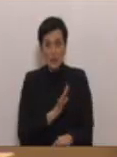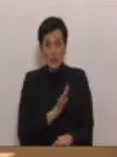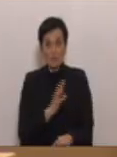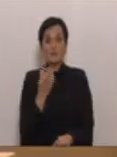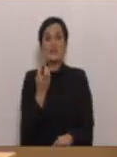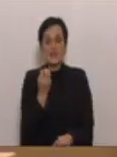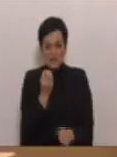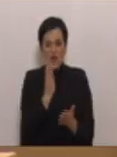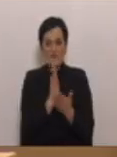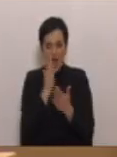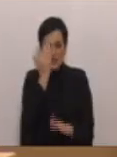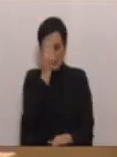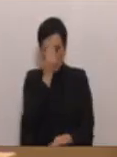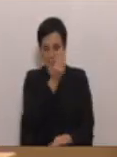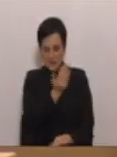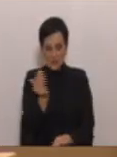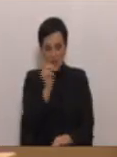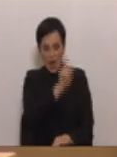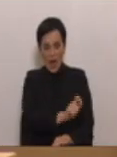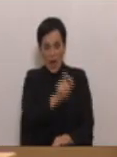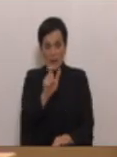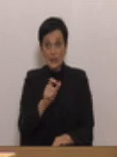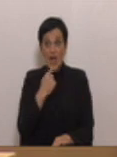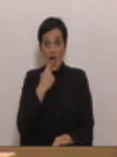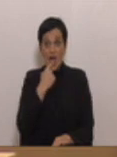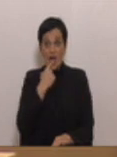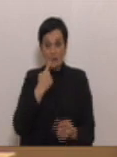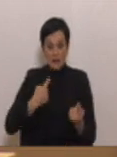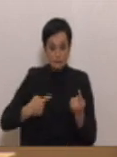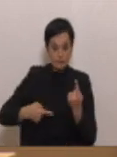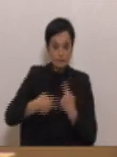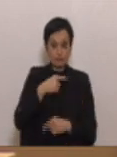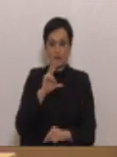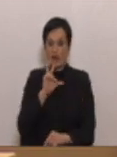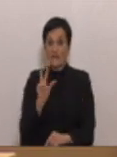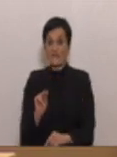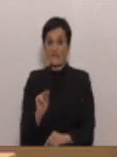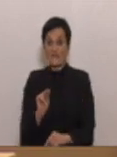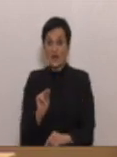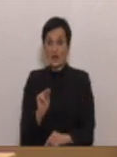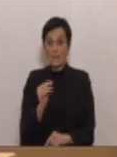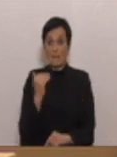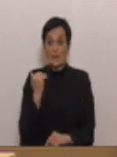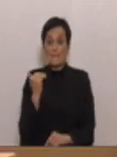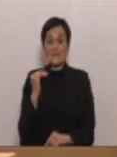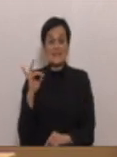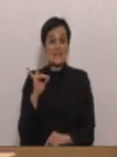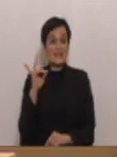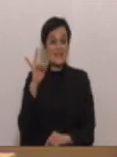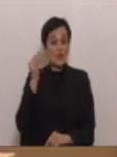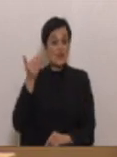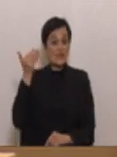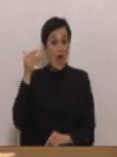idee varsebos, halhi, romlepsac. Ena utreal debat, da, misi istoriei, da, arsulis